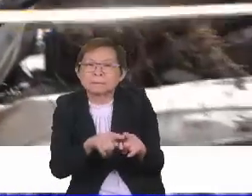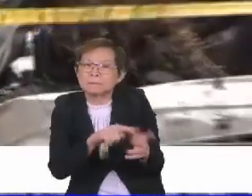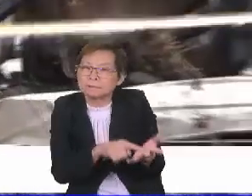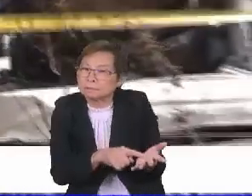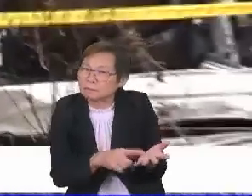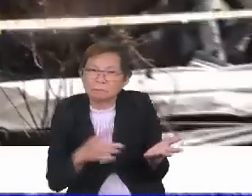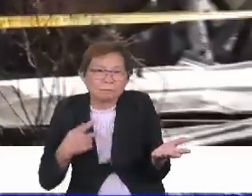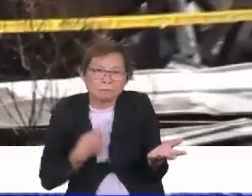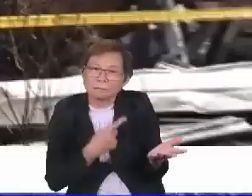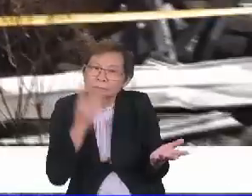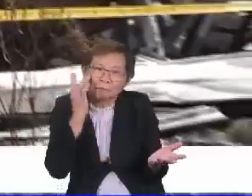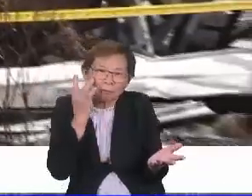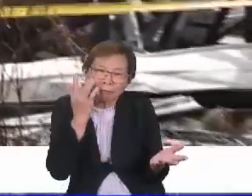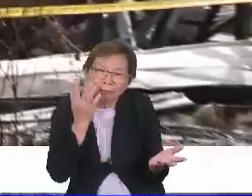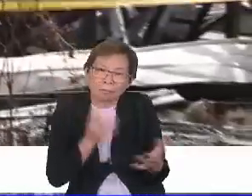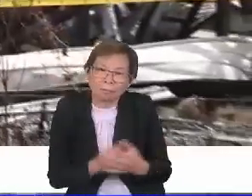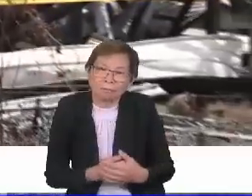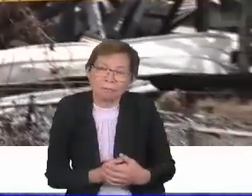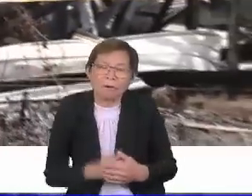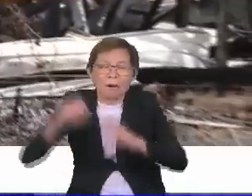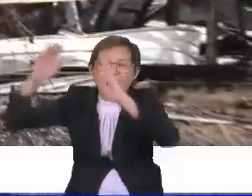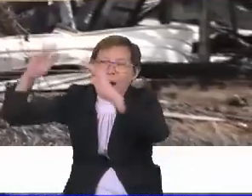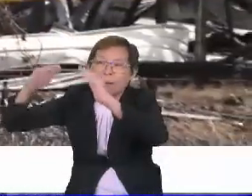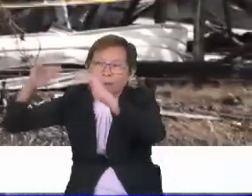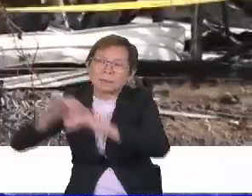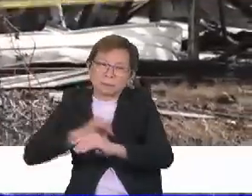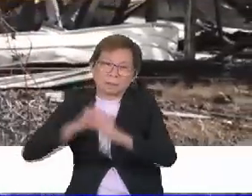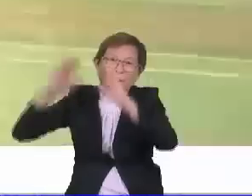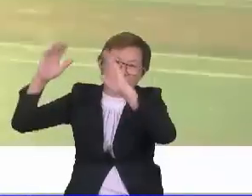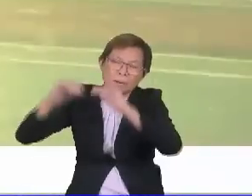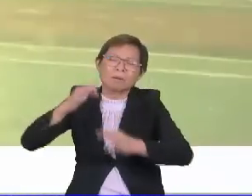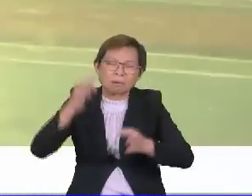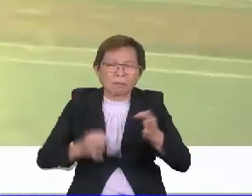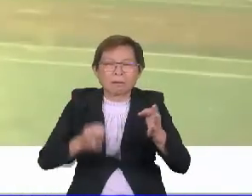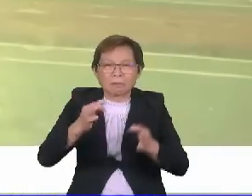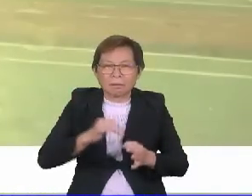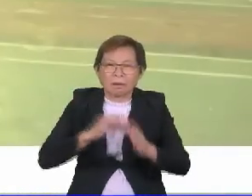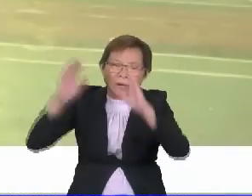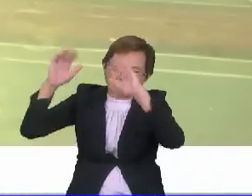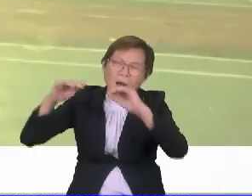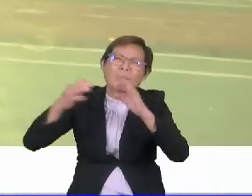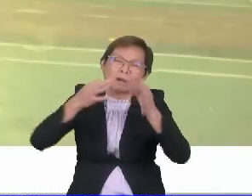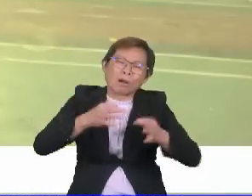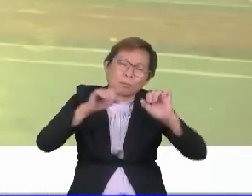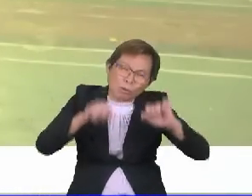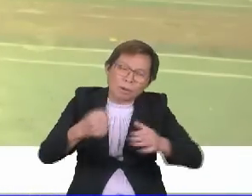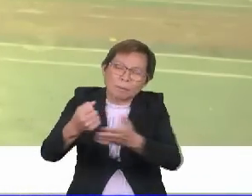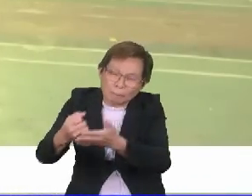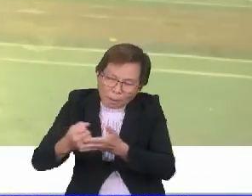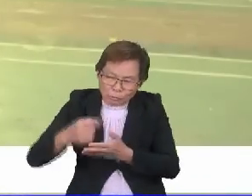lah jadi harapan saya kalau boleh bantulah kami